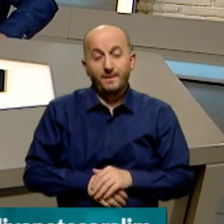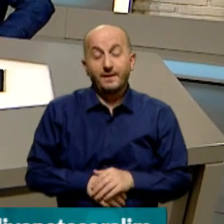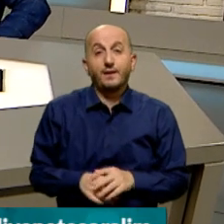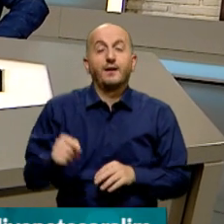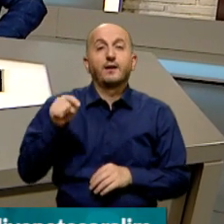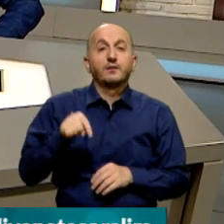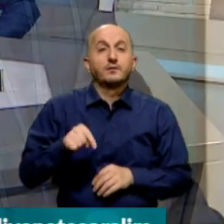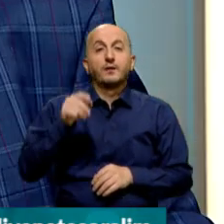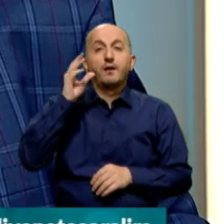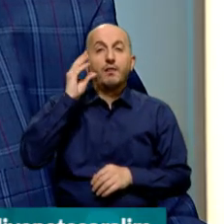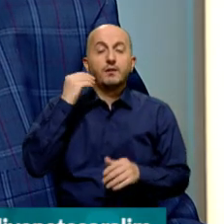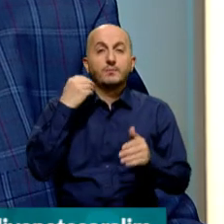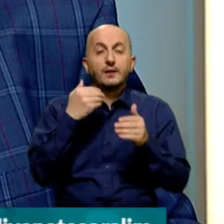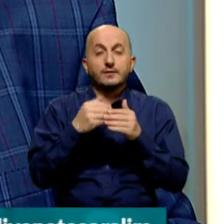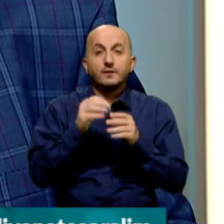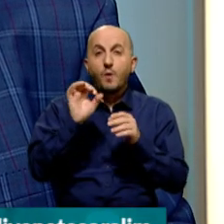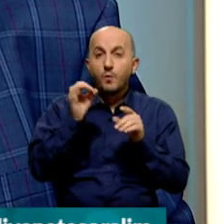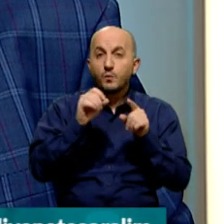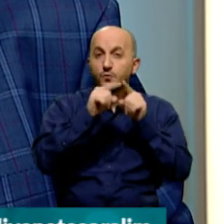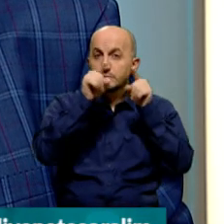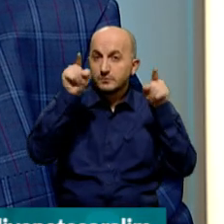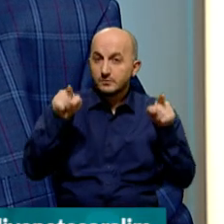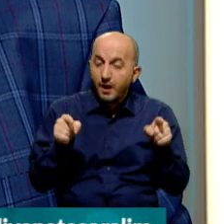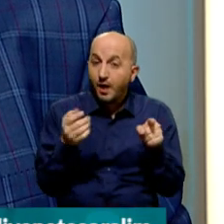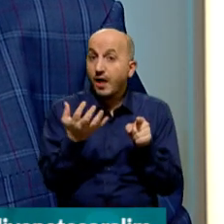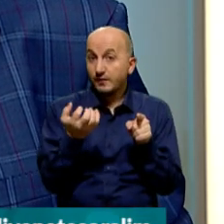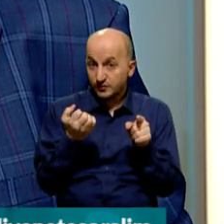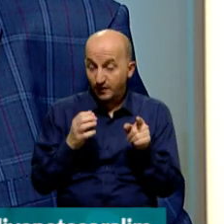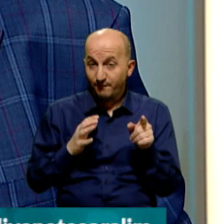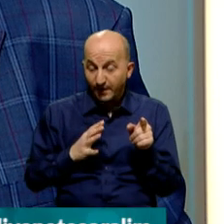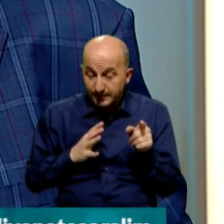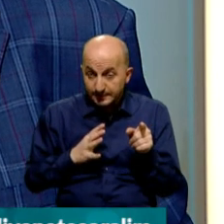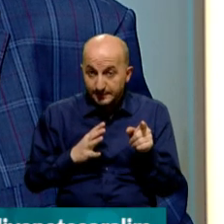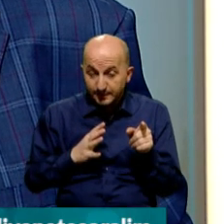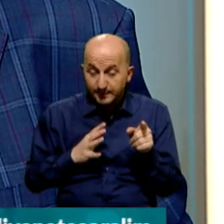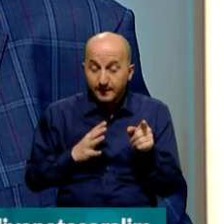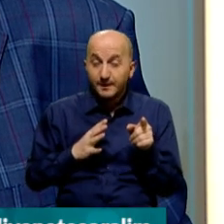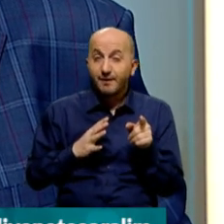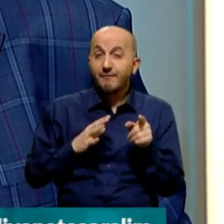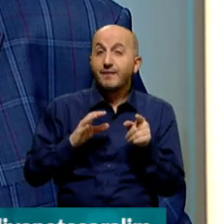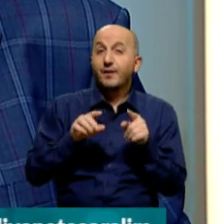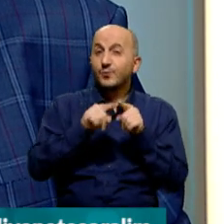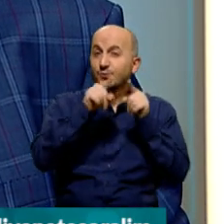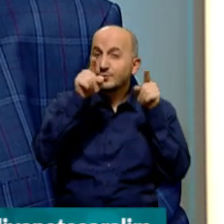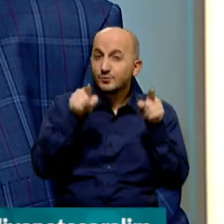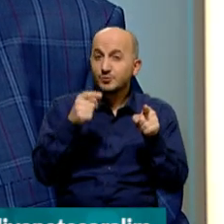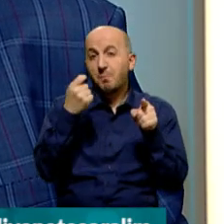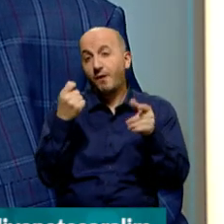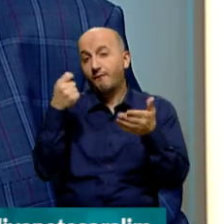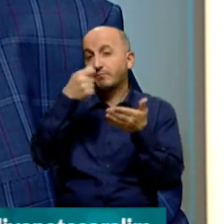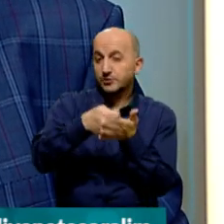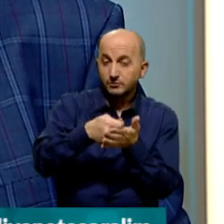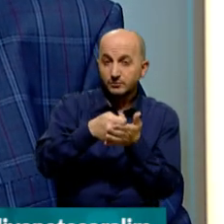Şimdi anladığım kadarıyla kuyumcuda alacağı var veya kuyumcuya işte para vermiş diyelim